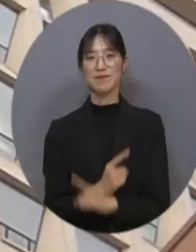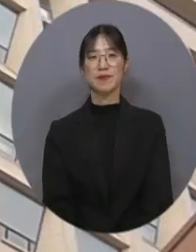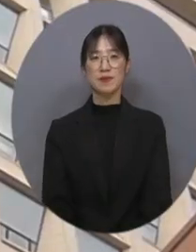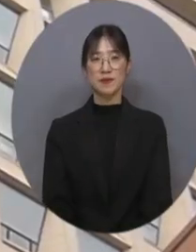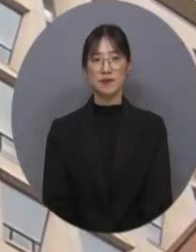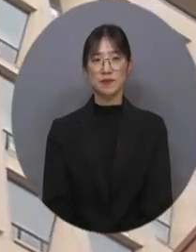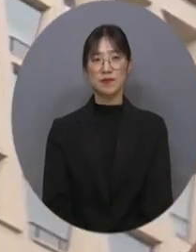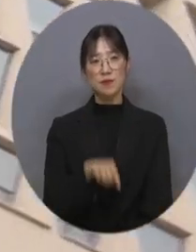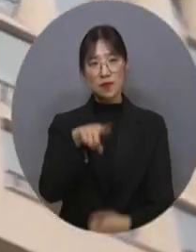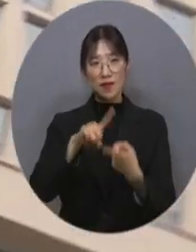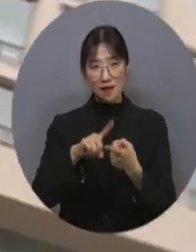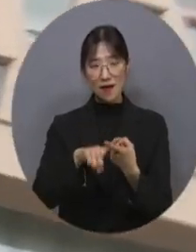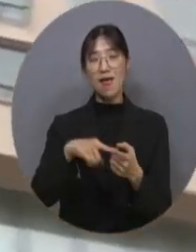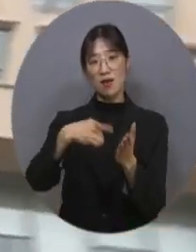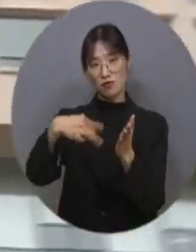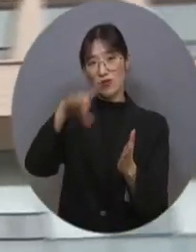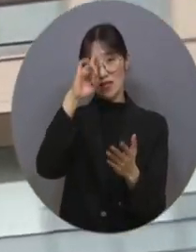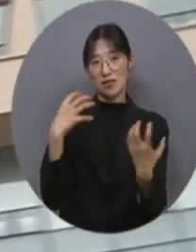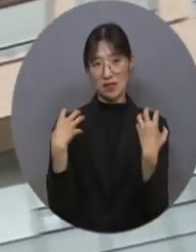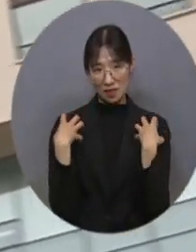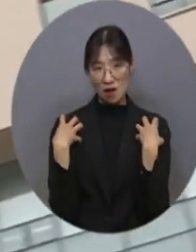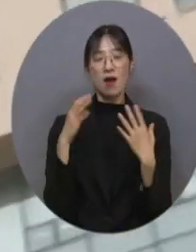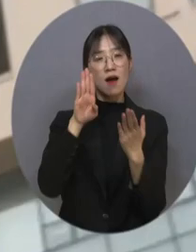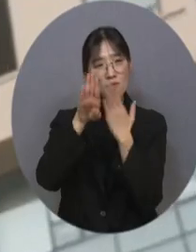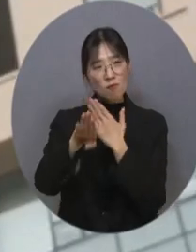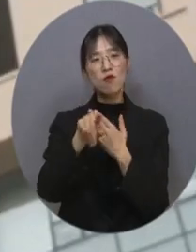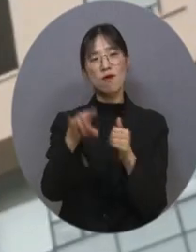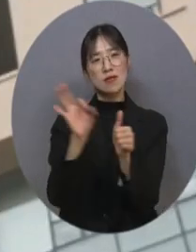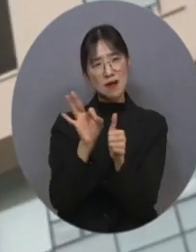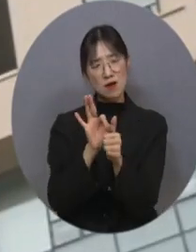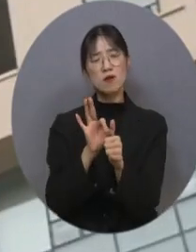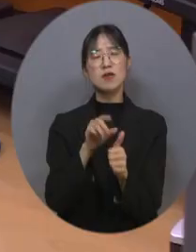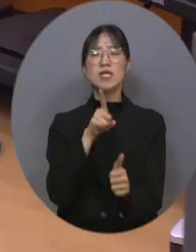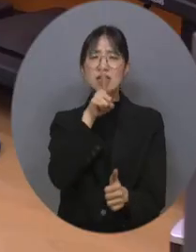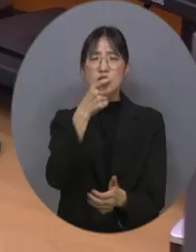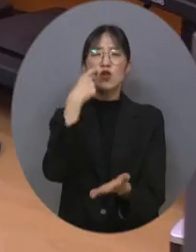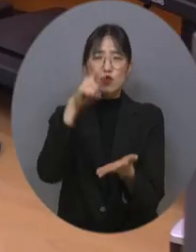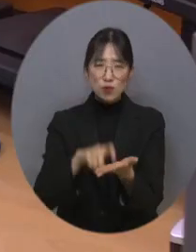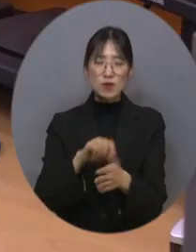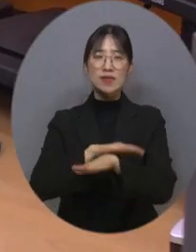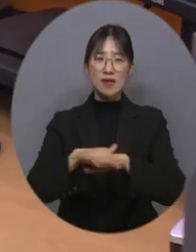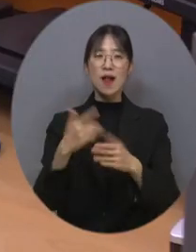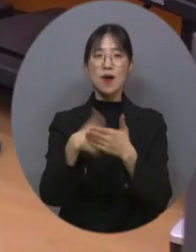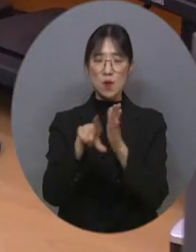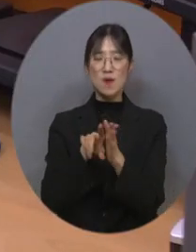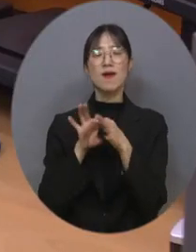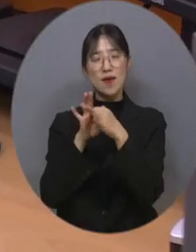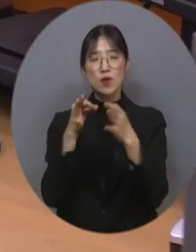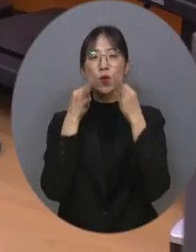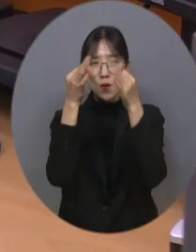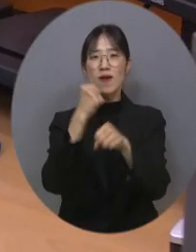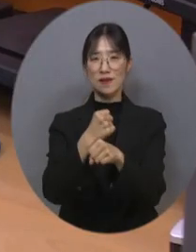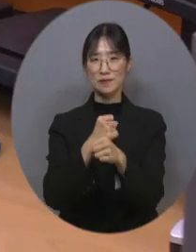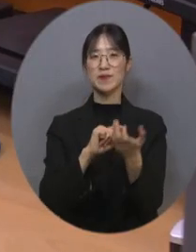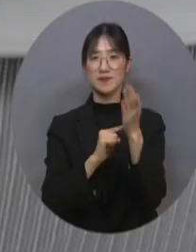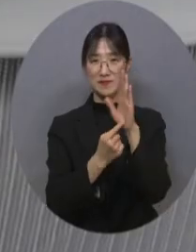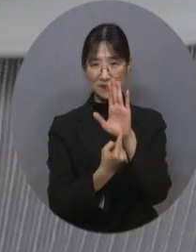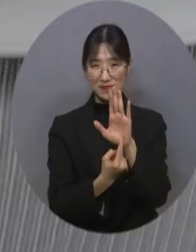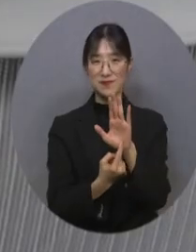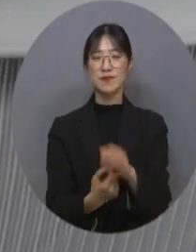이에 대해 국세청은 앞으로도 장려금을 더욱 쉽게 신청할 수 있도록 지속적으로 노력하겠다고